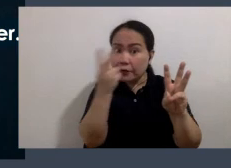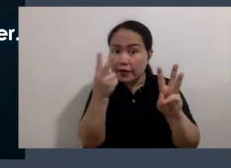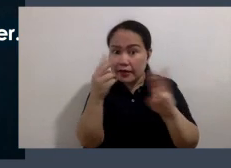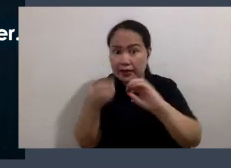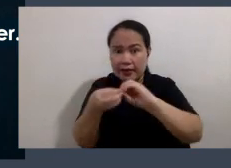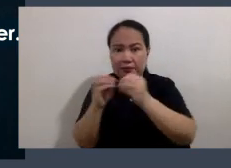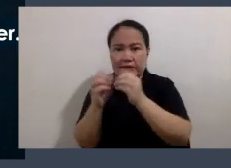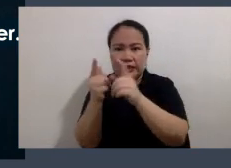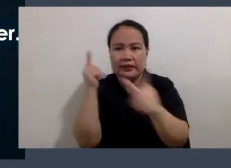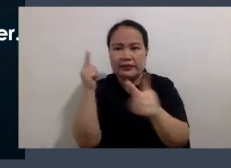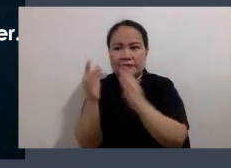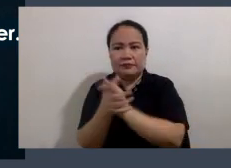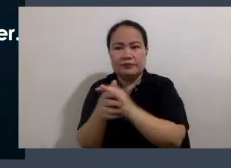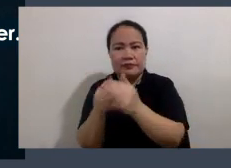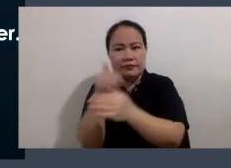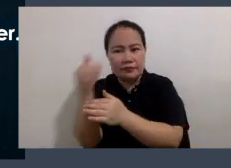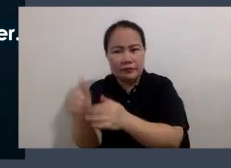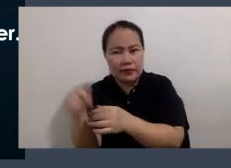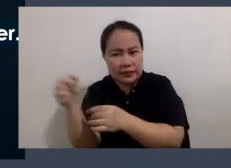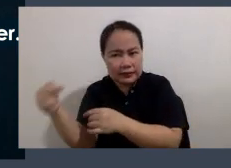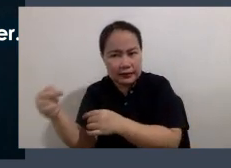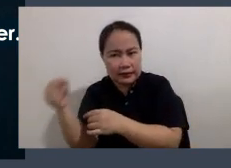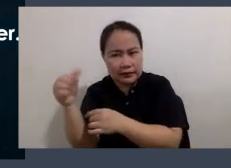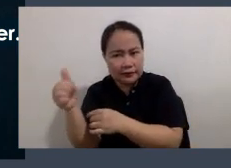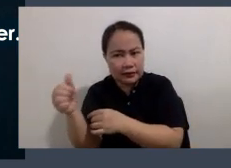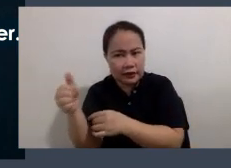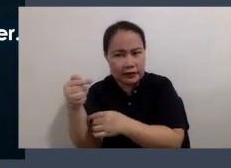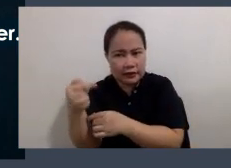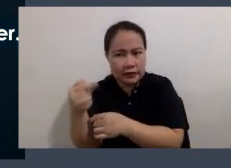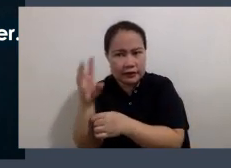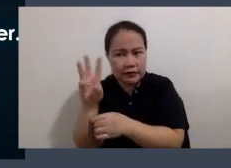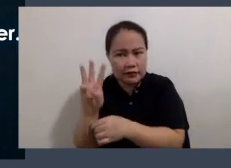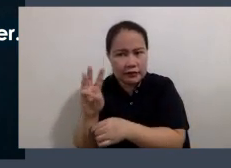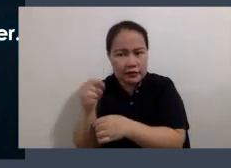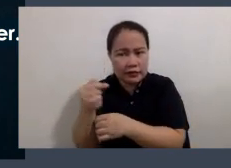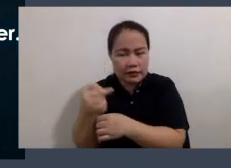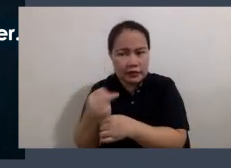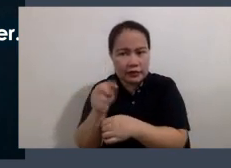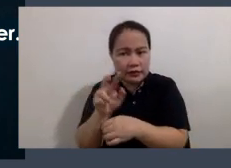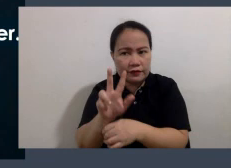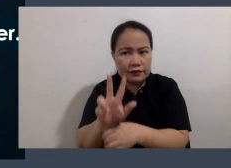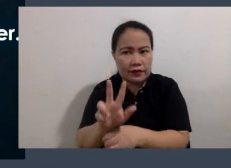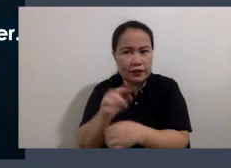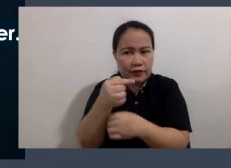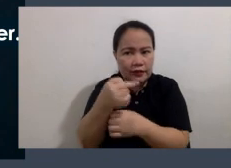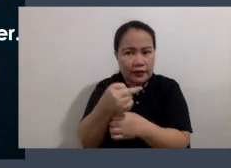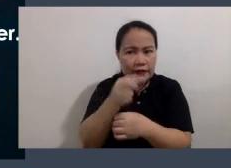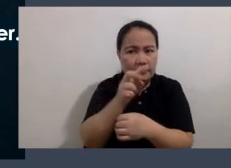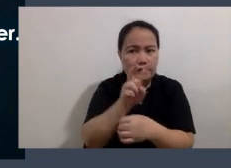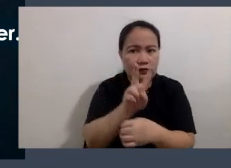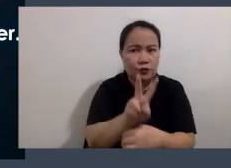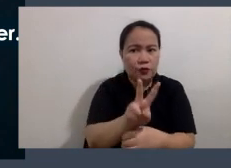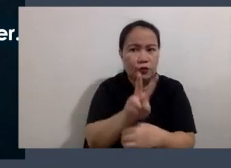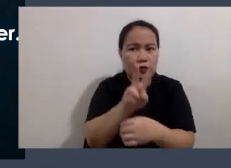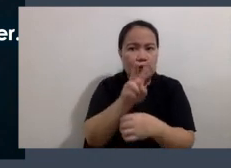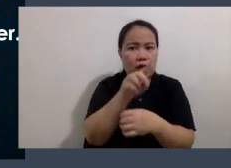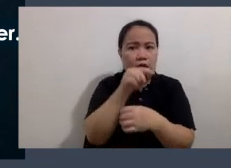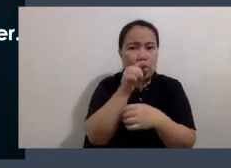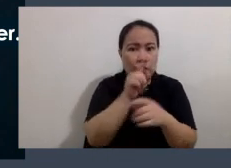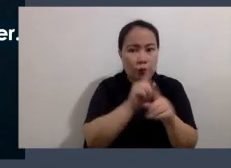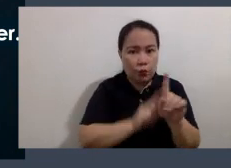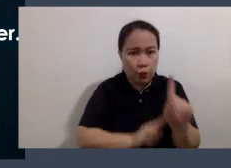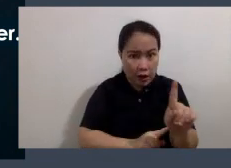6. And then, we have negative 10, negative 6, negative 3, negative